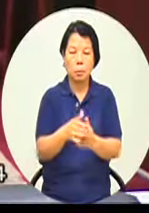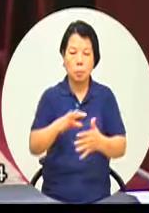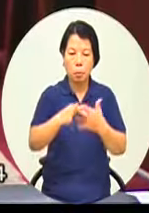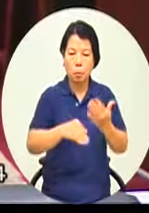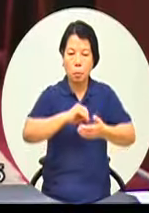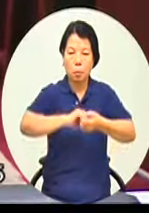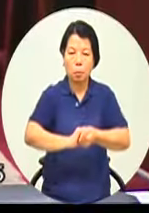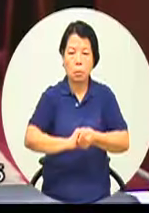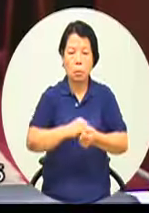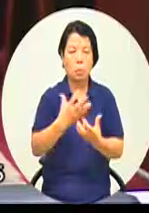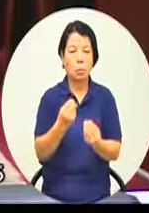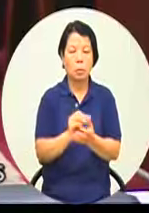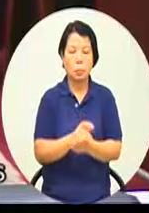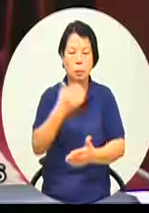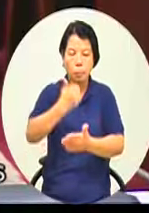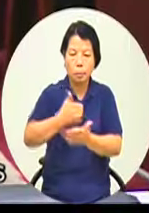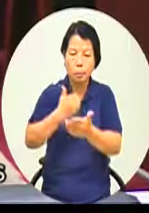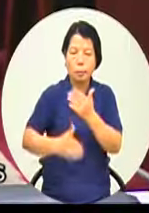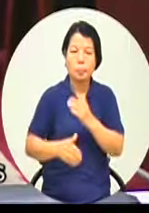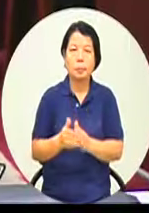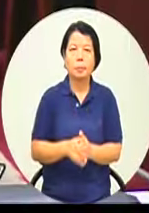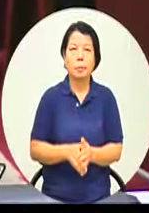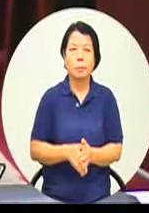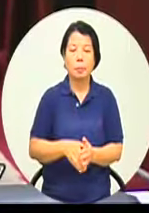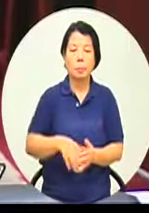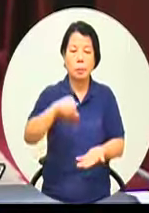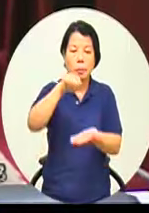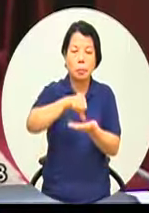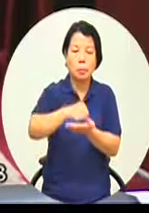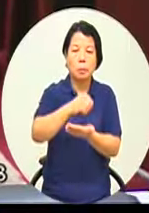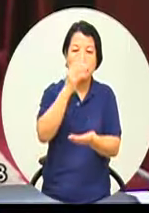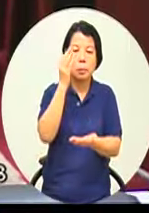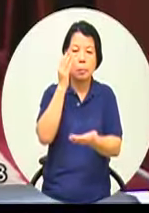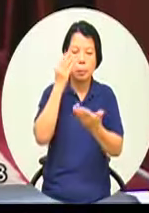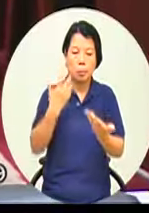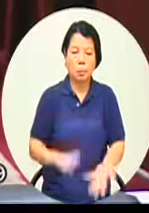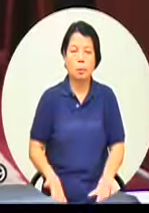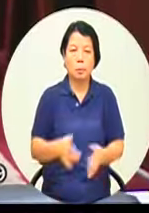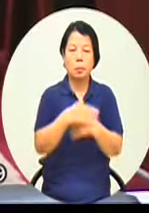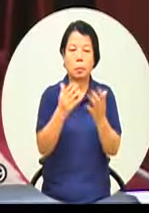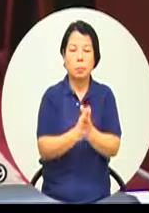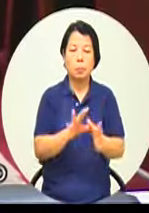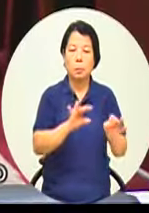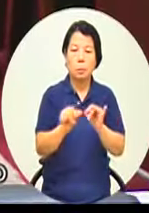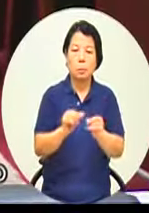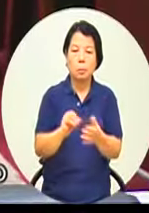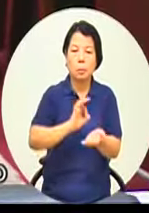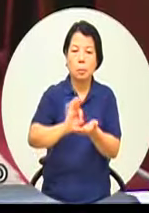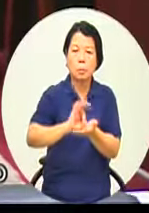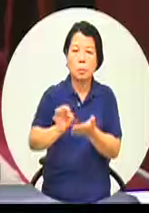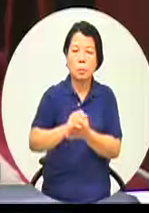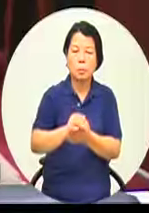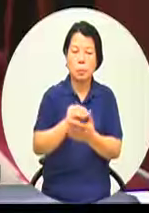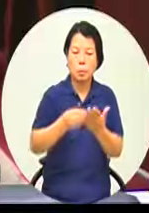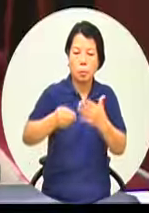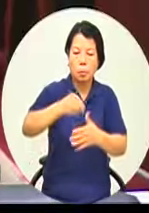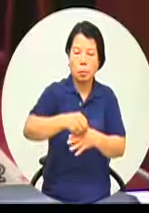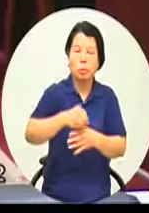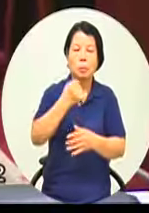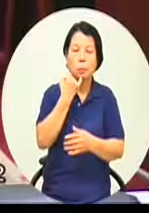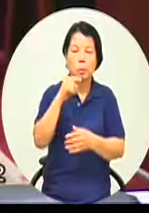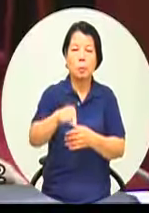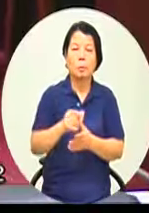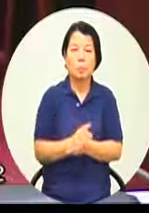当中啊。去减少我们休耕的面积，让我们的土地真的可以提高它的利用率，哈，这是一个很好的方